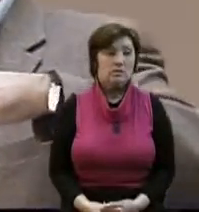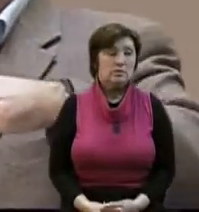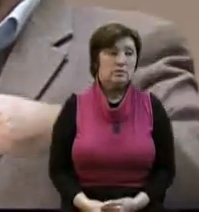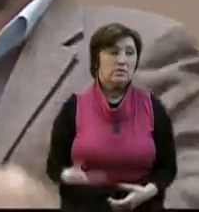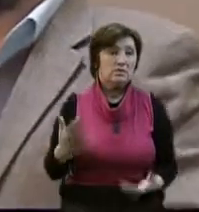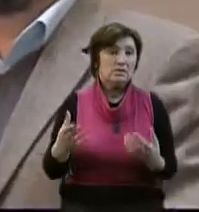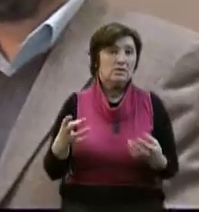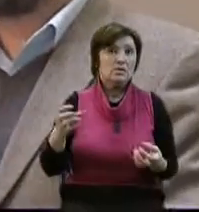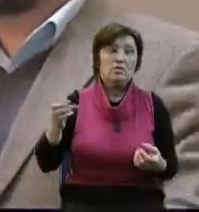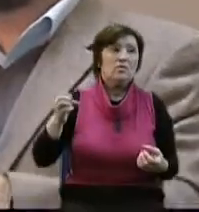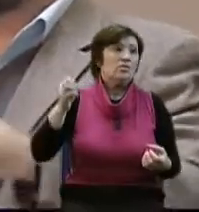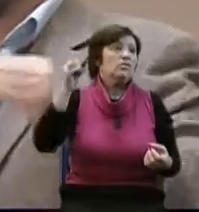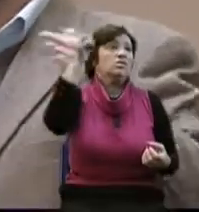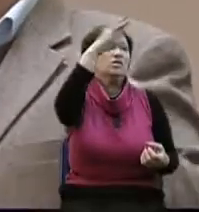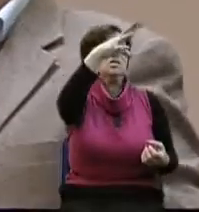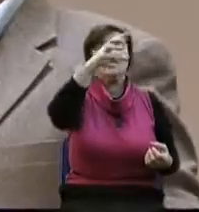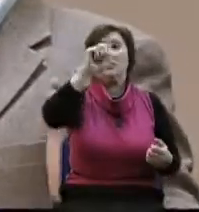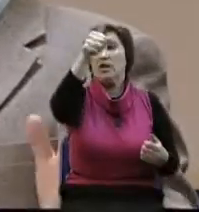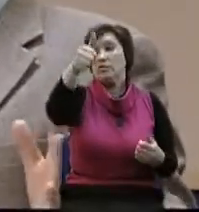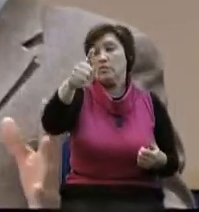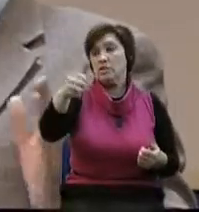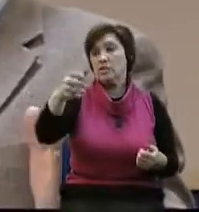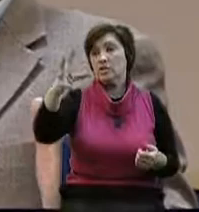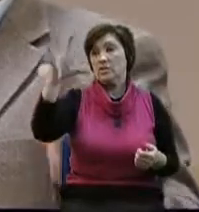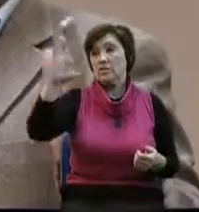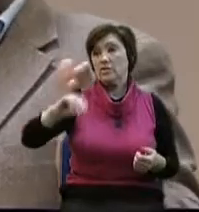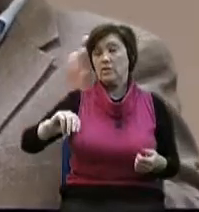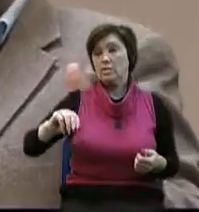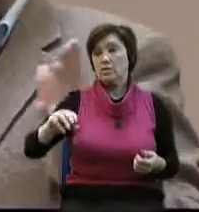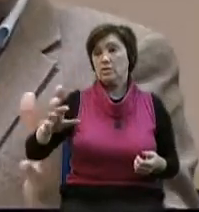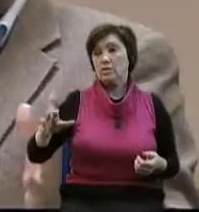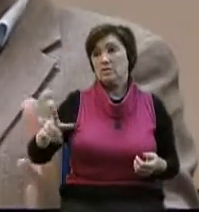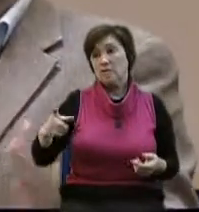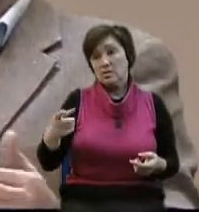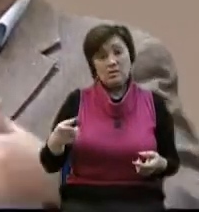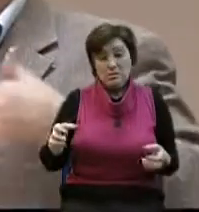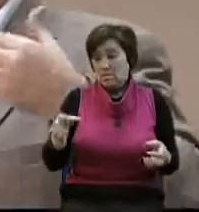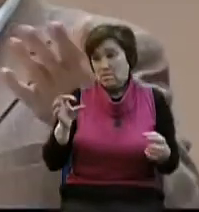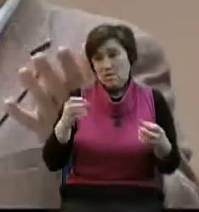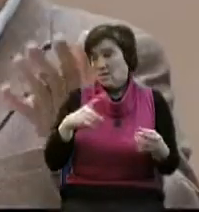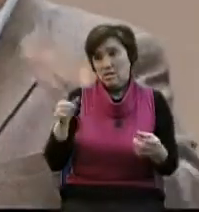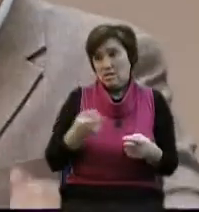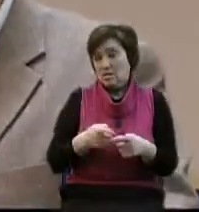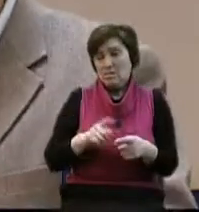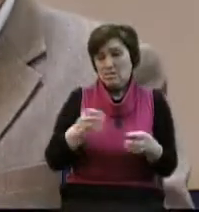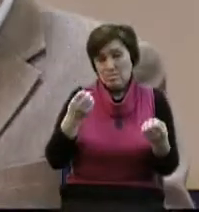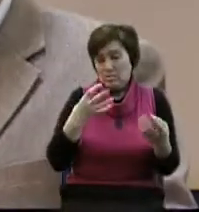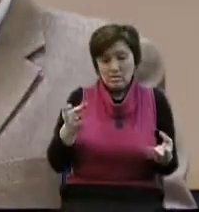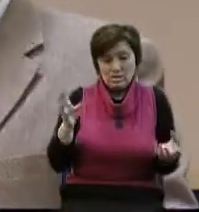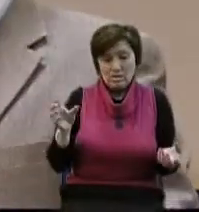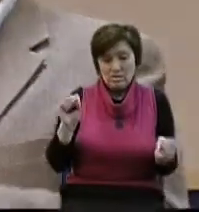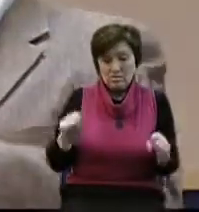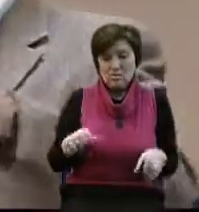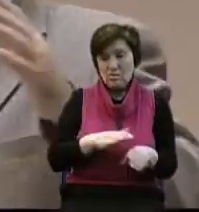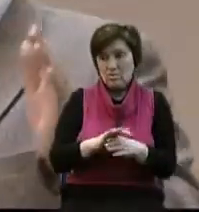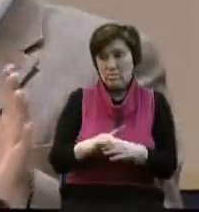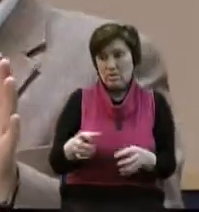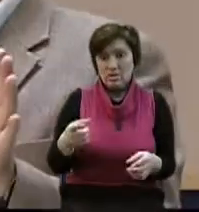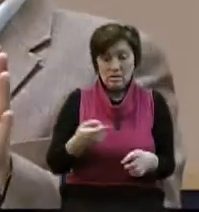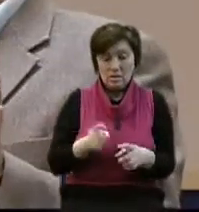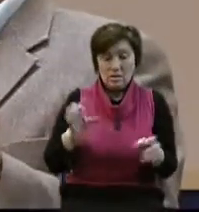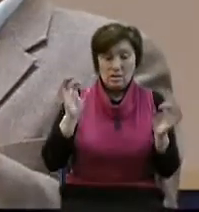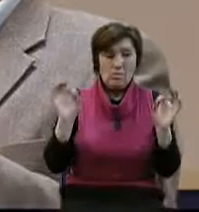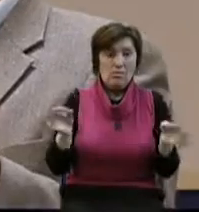выключить свет, то это естественно то, что мы можем удовлетворять или кушать. То есть это нормально и не